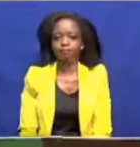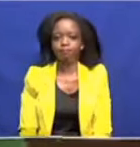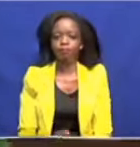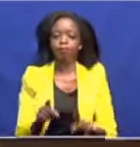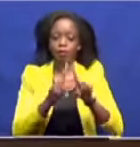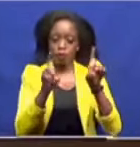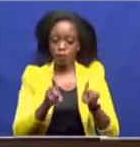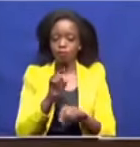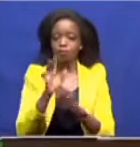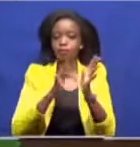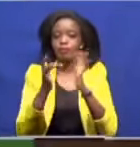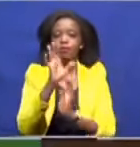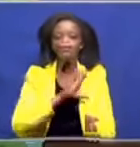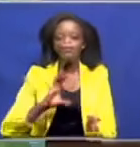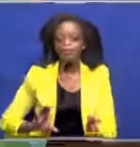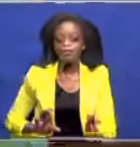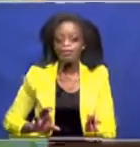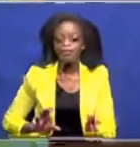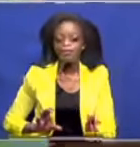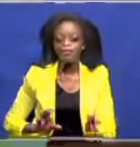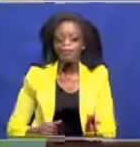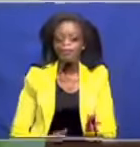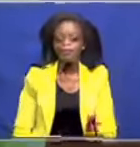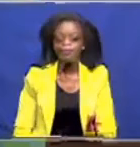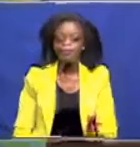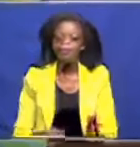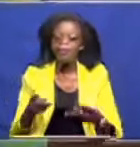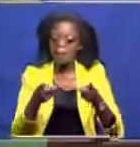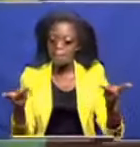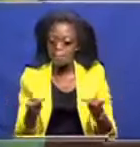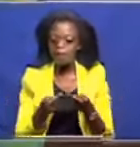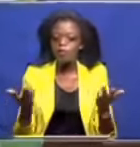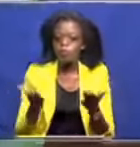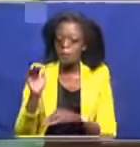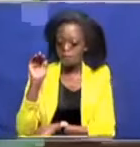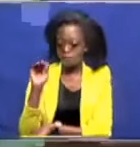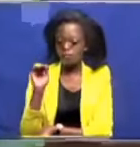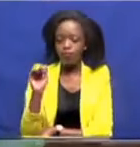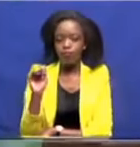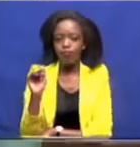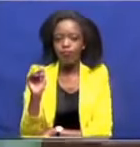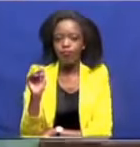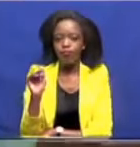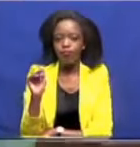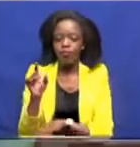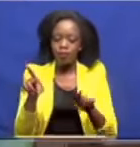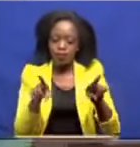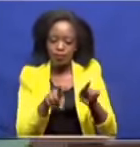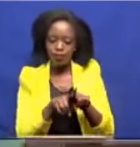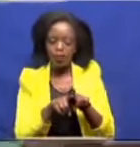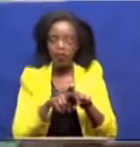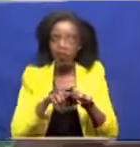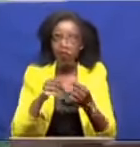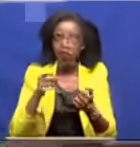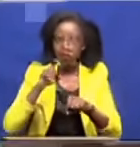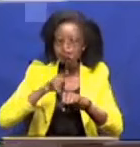Swali hili la Yesu Kristo na mahali anapoliulizia ni kama vile